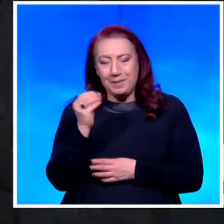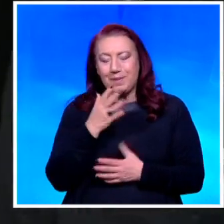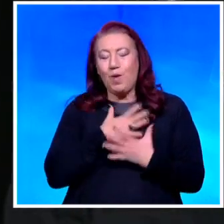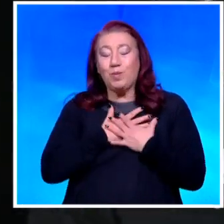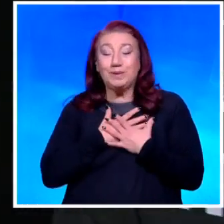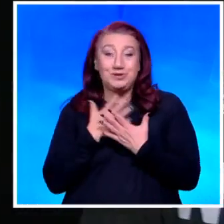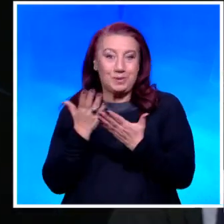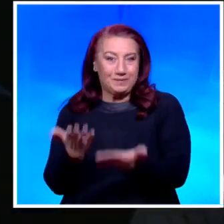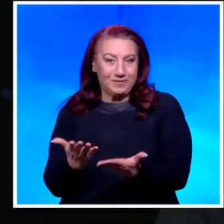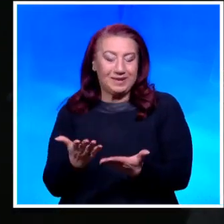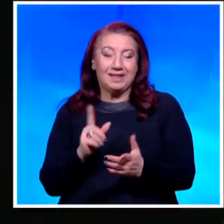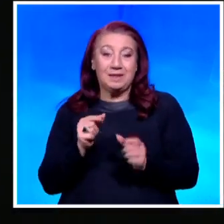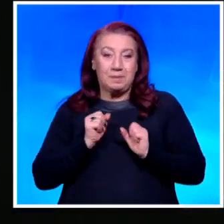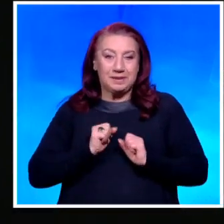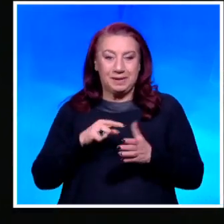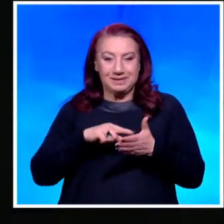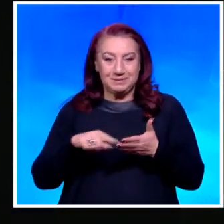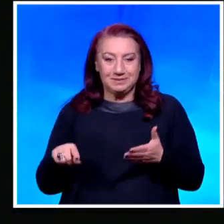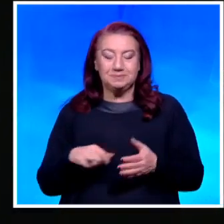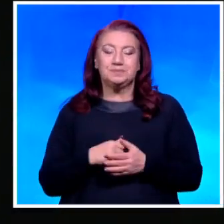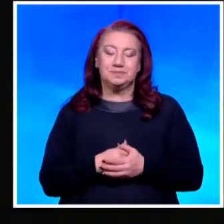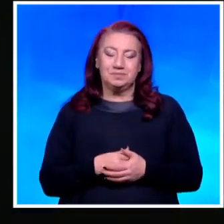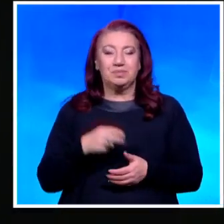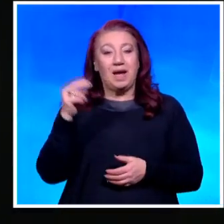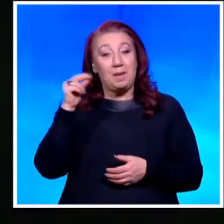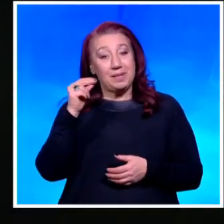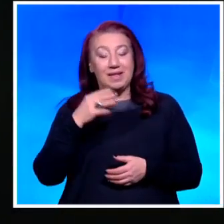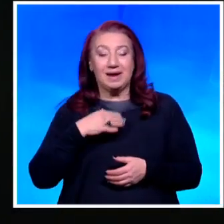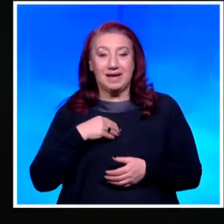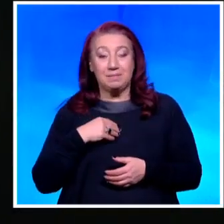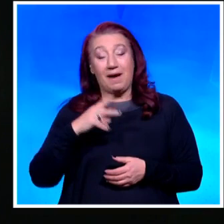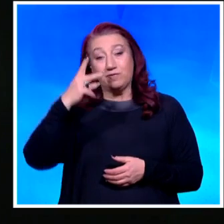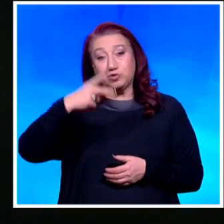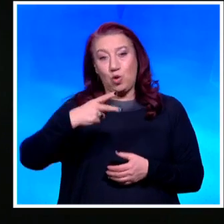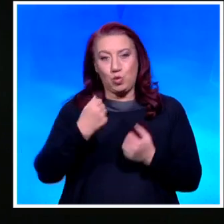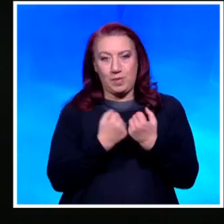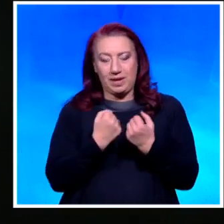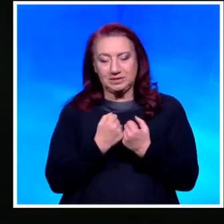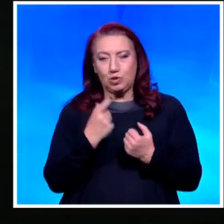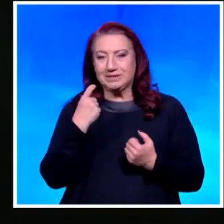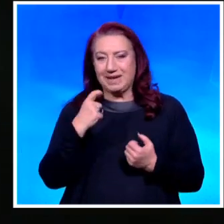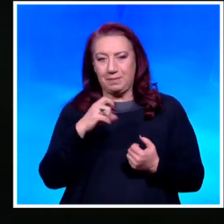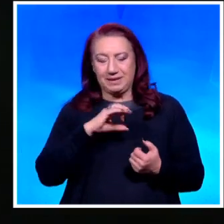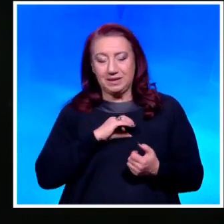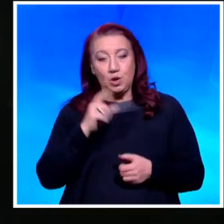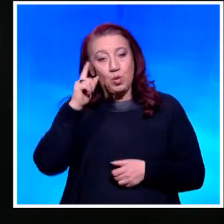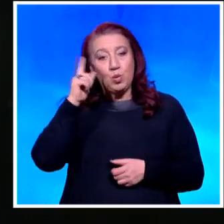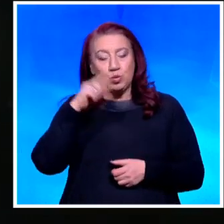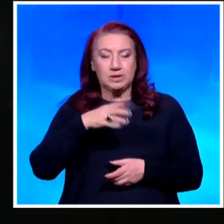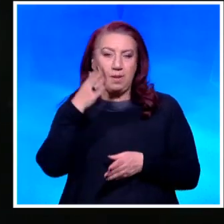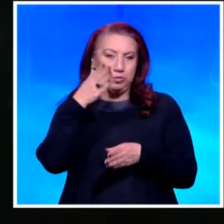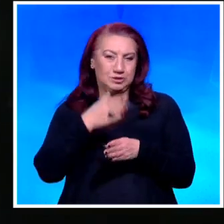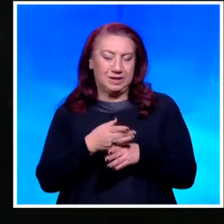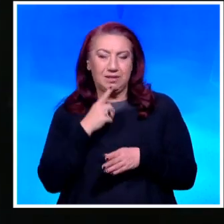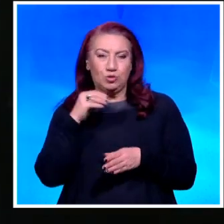България вече има нов медал, сребърен такъв на Христо Христов, категория до 109 кг. Утре ще бъде и последният ни участник в